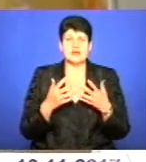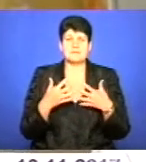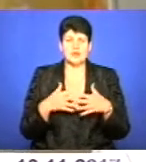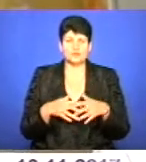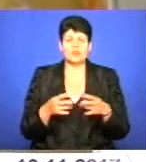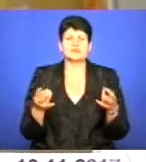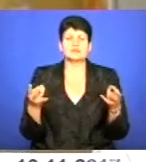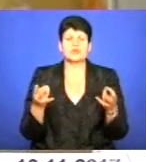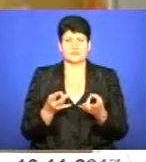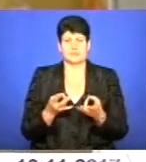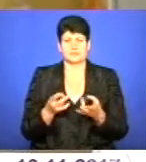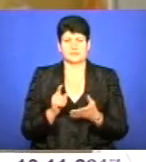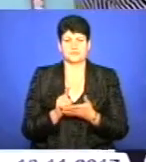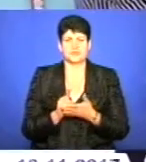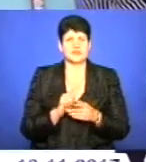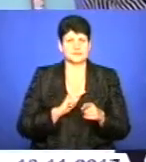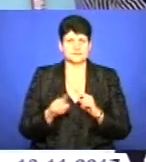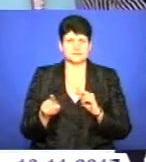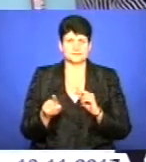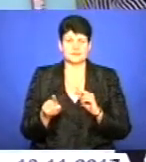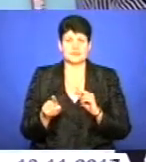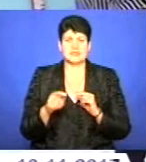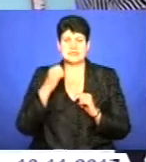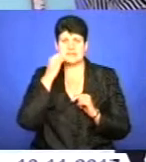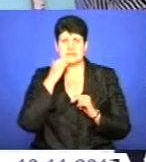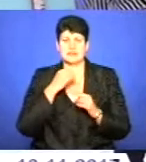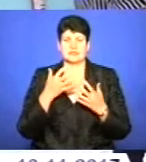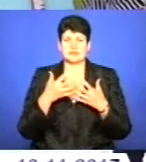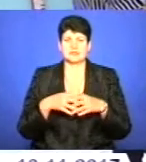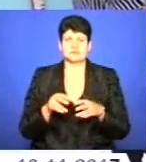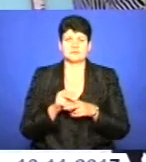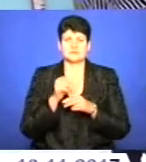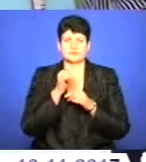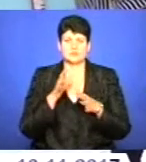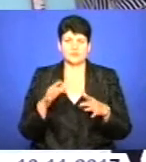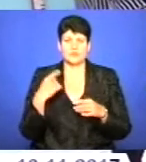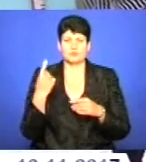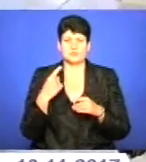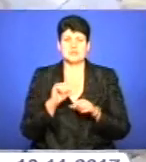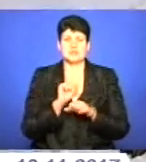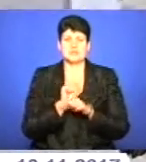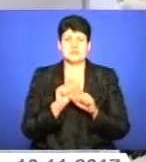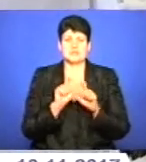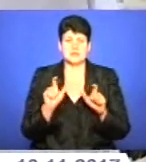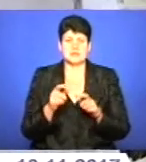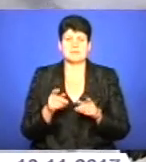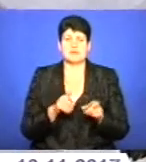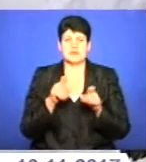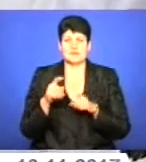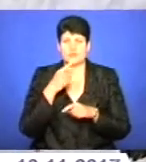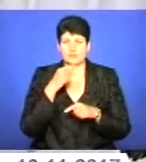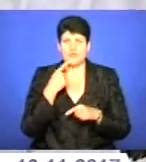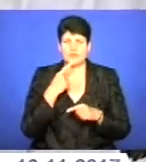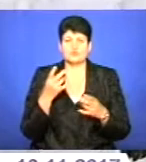ця апаратура необхідна і то терміново. Старий сепаратор ремонту не підлягає. В обласній станції переливання крові кажуть, аби купити